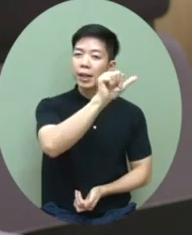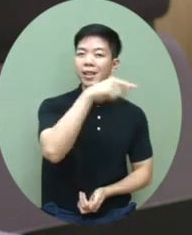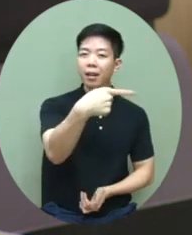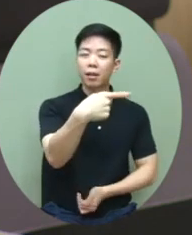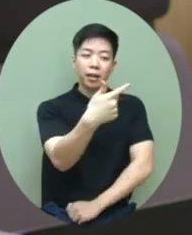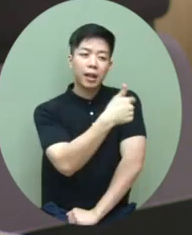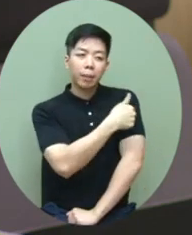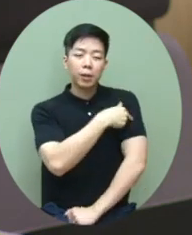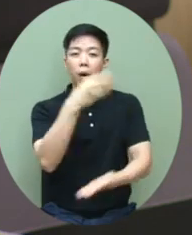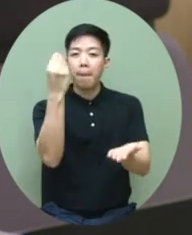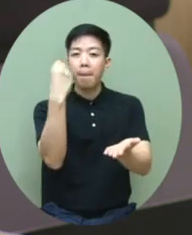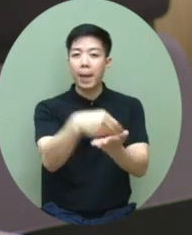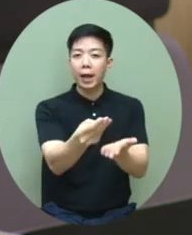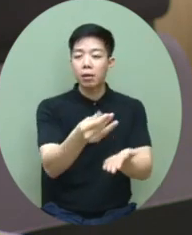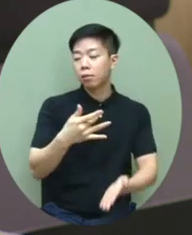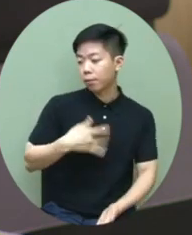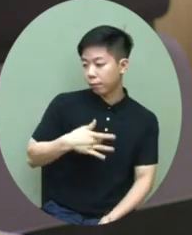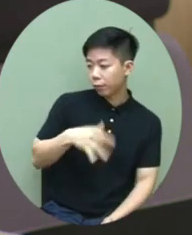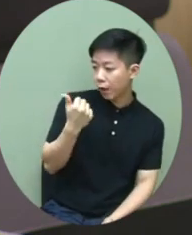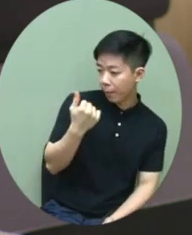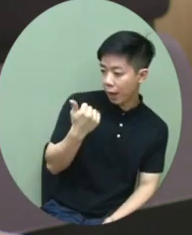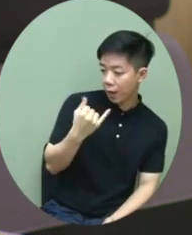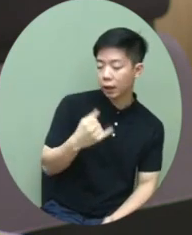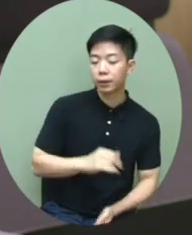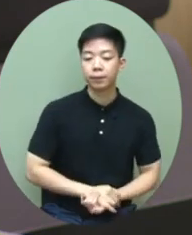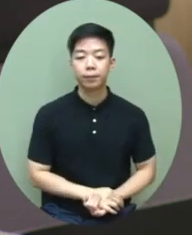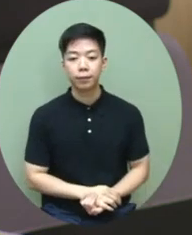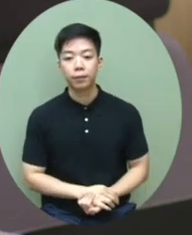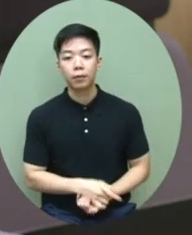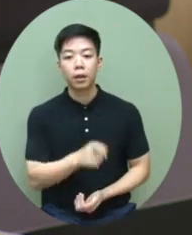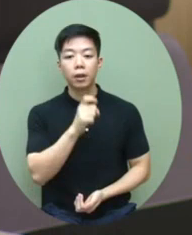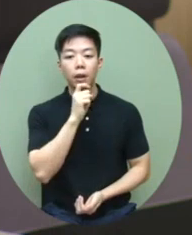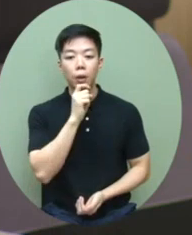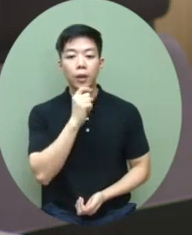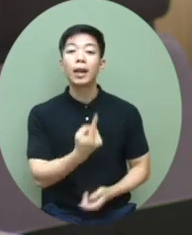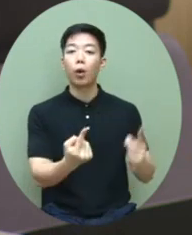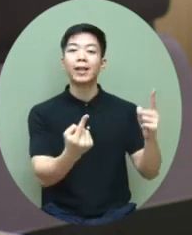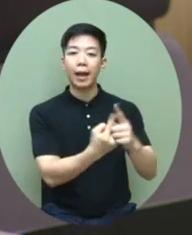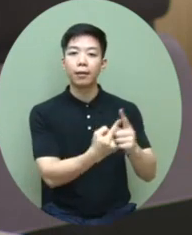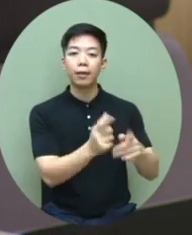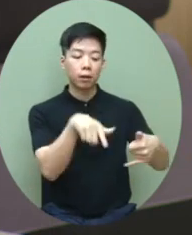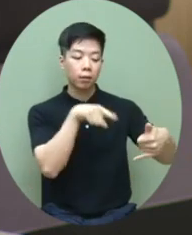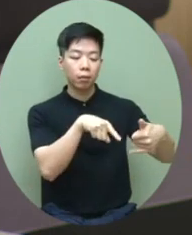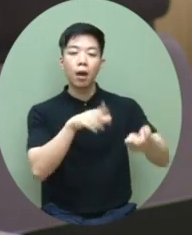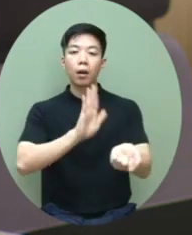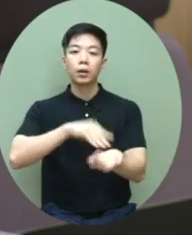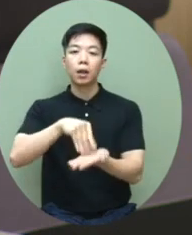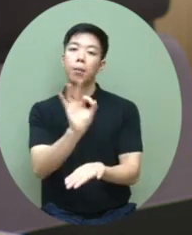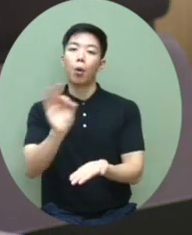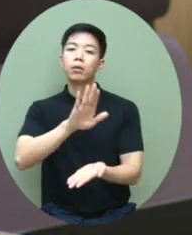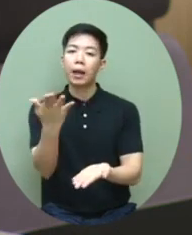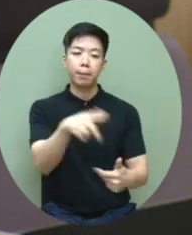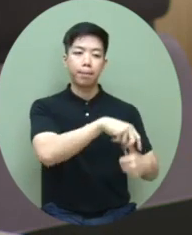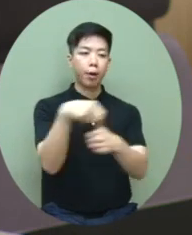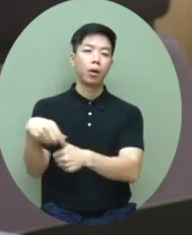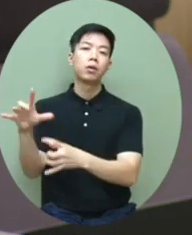嘅疫苗呢？然後仲有就係我哋都知道咧，有一位市民咧，咁佢就冇確診啦，但係佢就俾人送咗入去竹